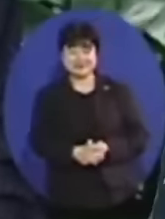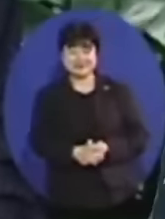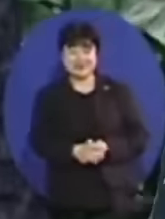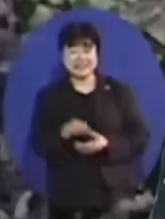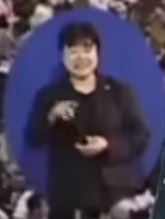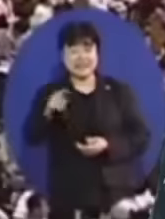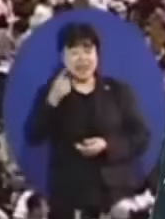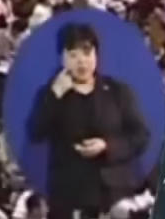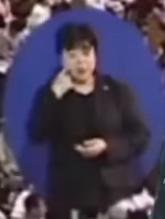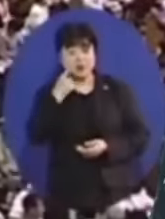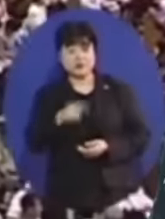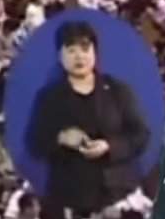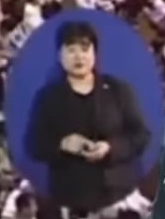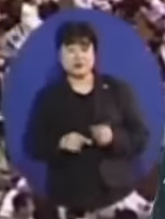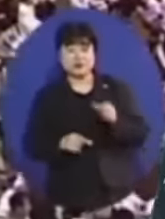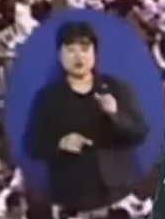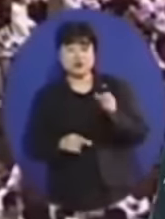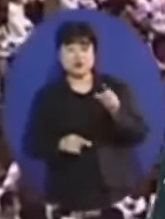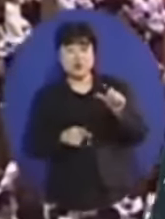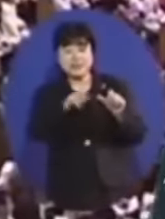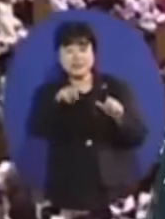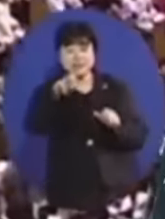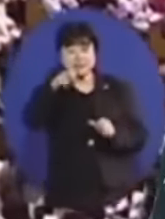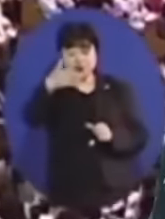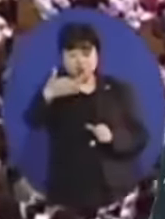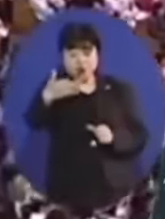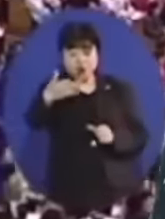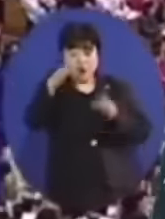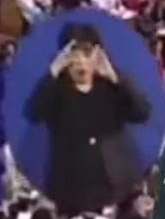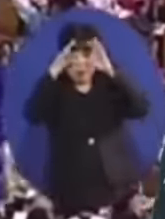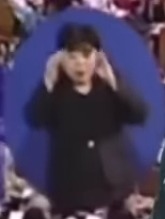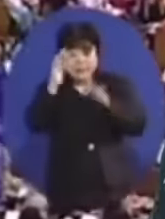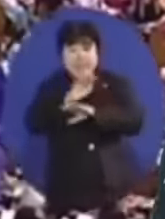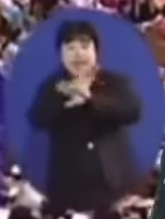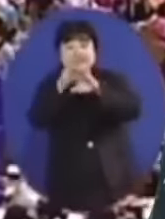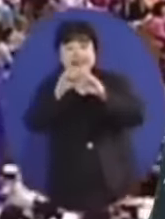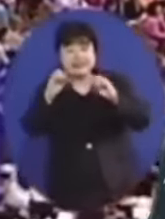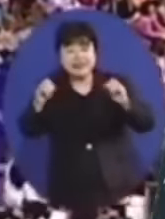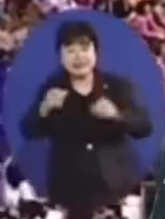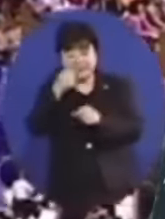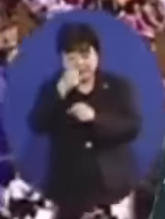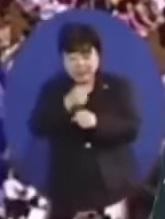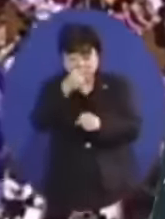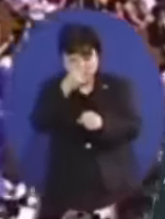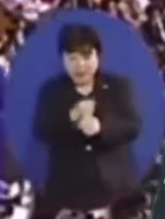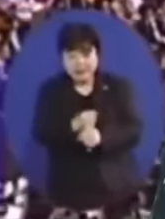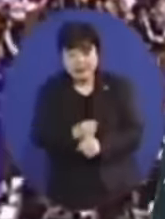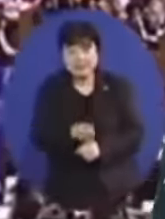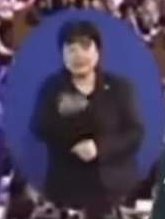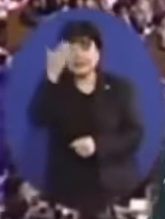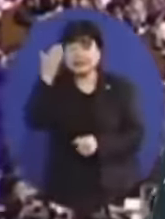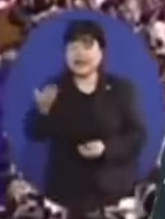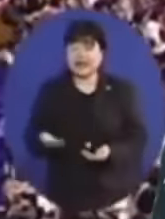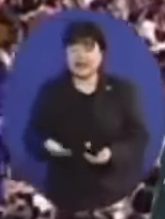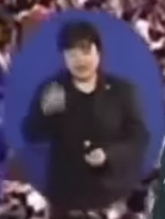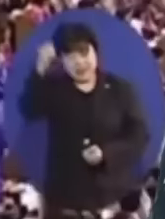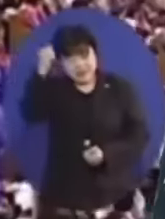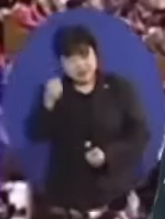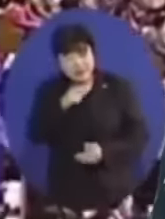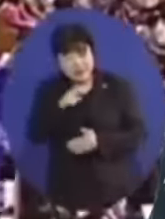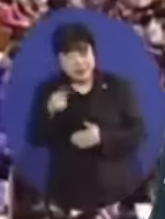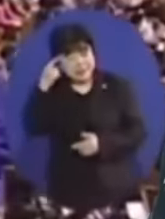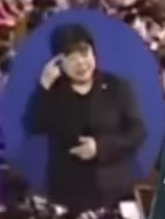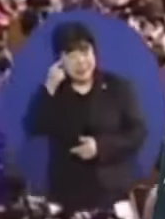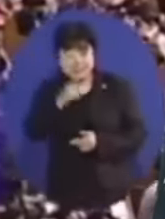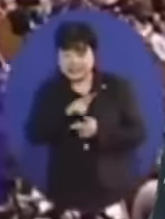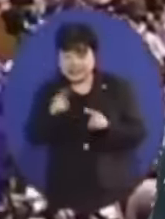이사야 65장 17절로 19절에 보라, 내가 새하늘과 새 땅을 창조하나니 이전 것은 기억되거나 마음에